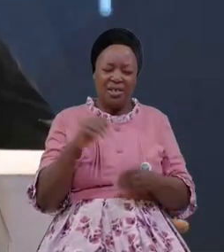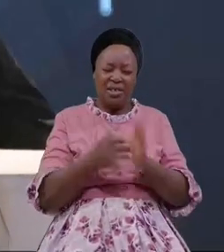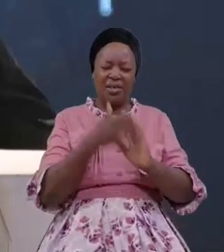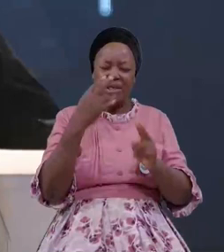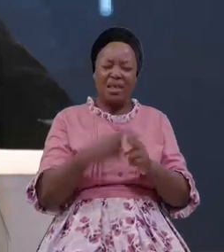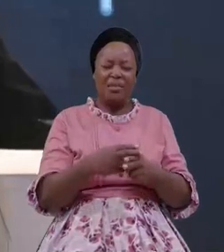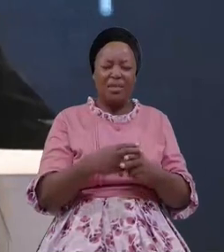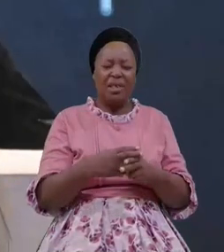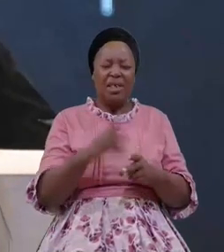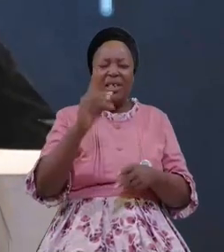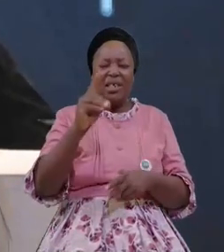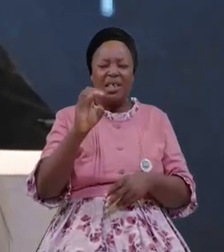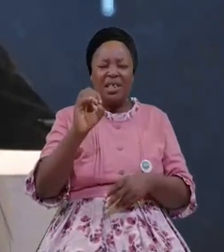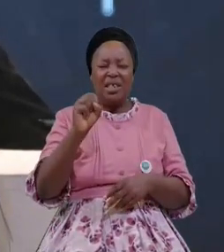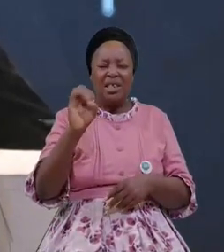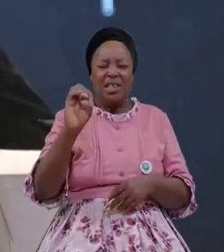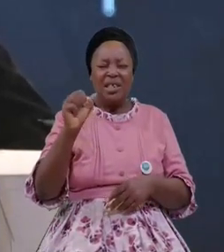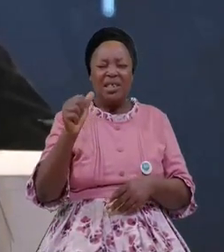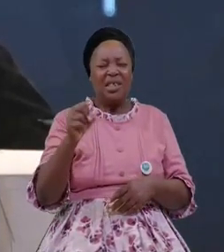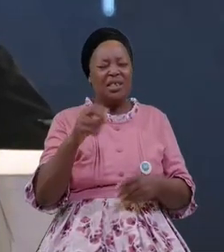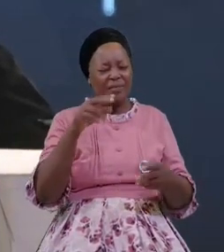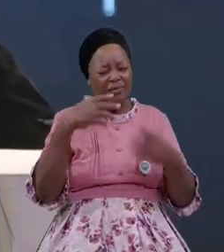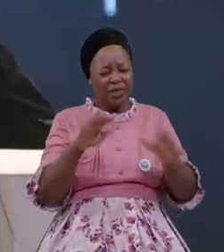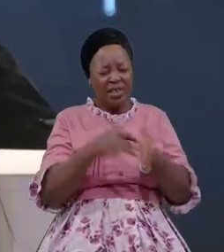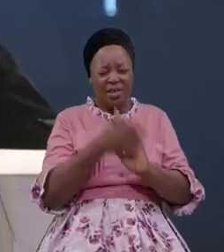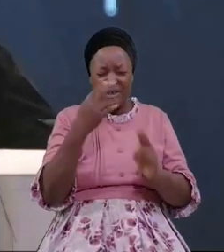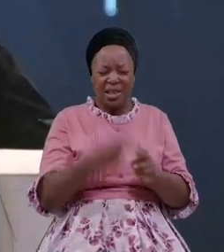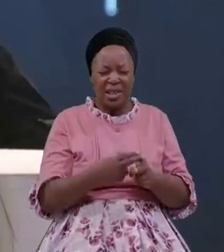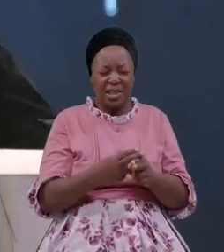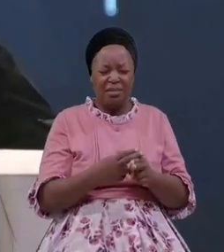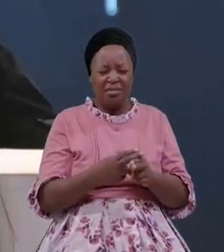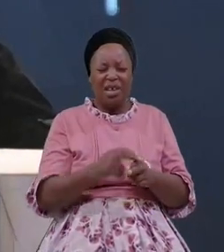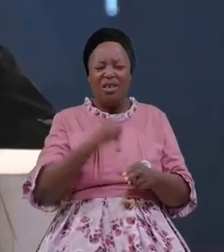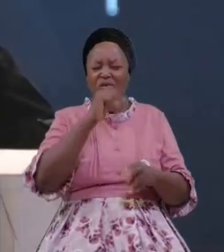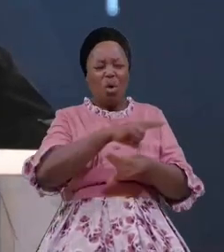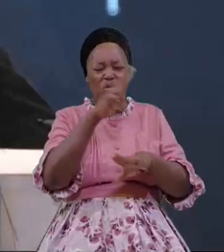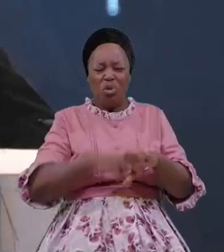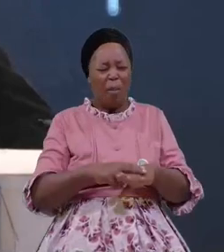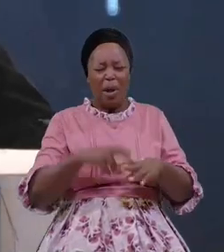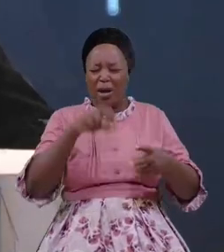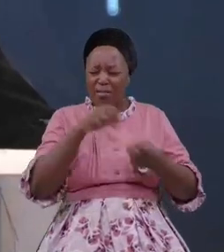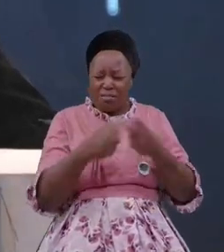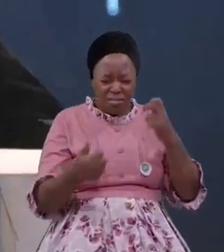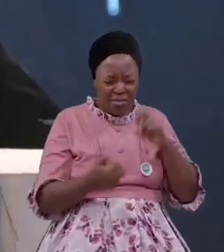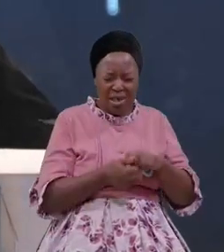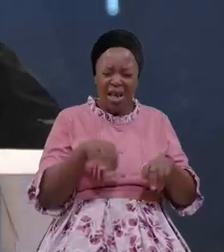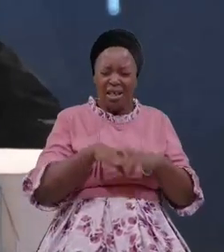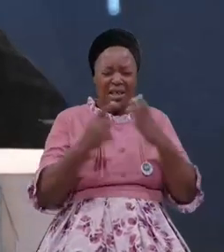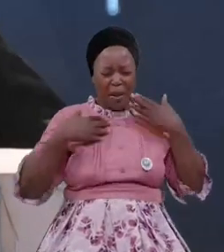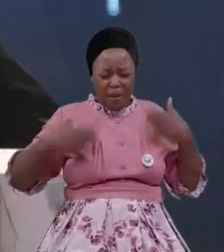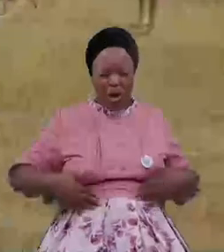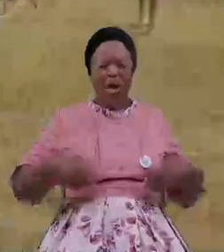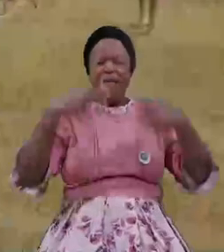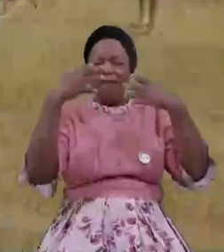accomplli les infirmités tu t'es accompl les anormalités les déformations